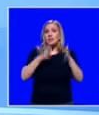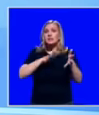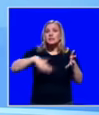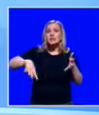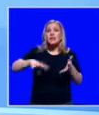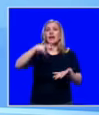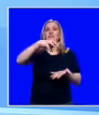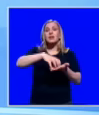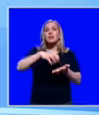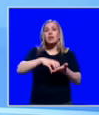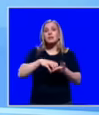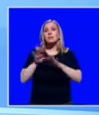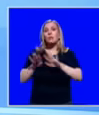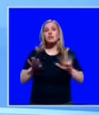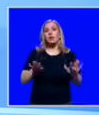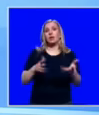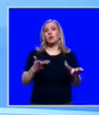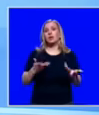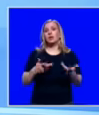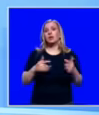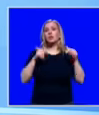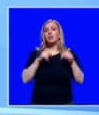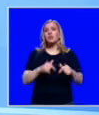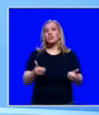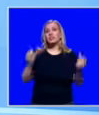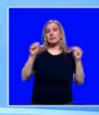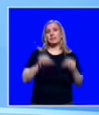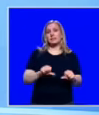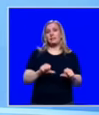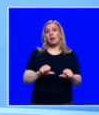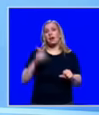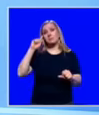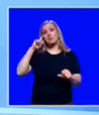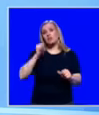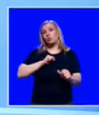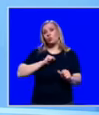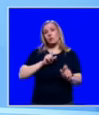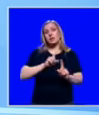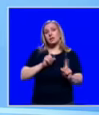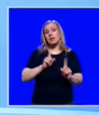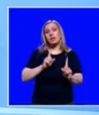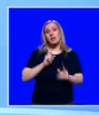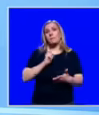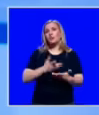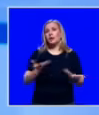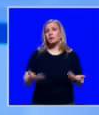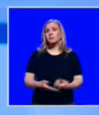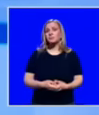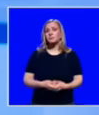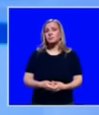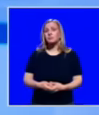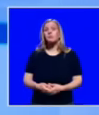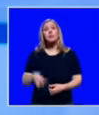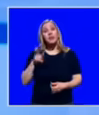квартал за музей? Иначе всичко това ще е да се съсипе. Мислех, че ще го опазя, не можах. Господин Божков,